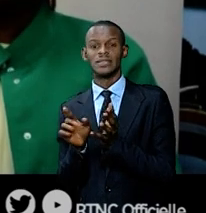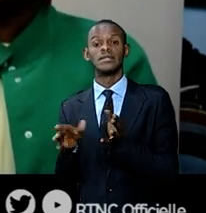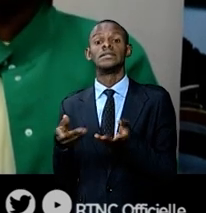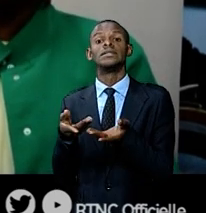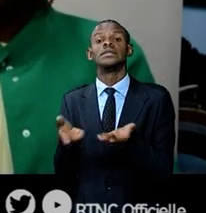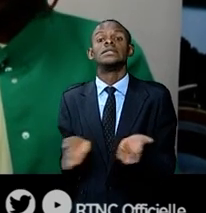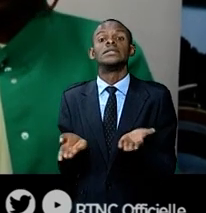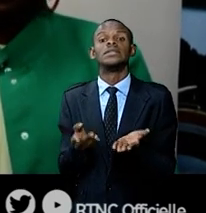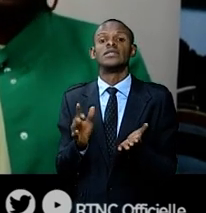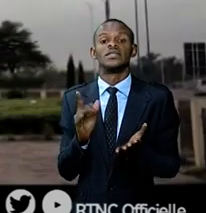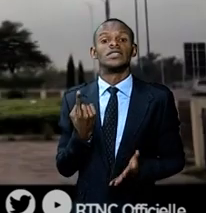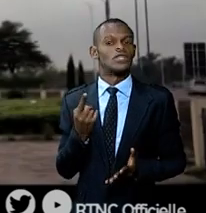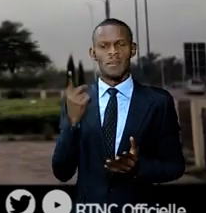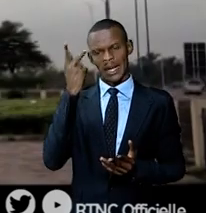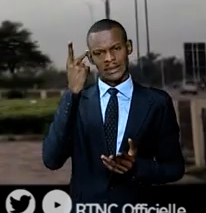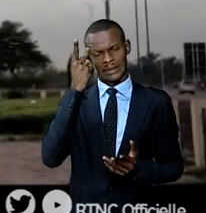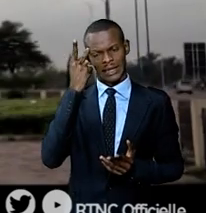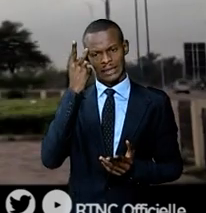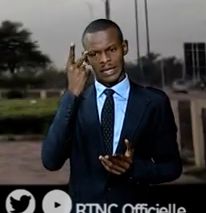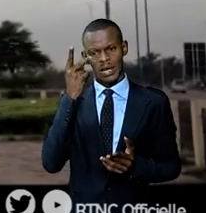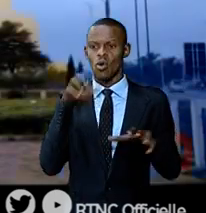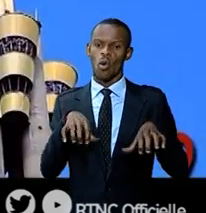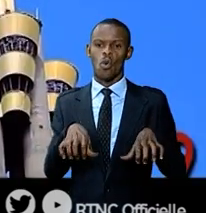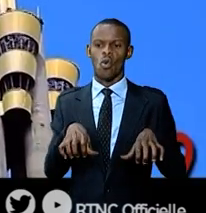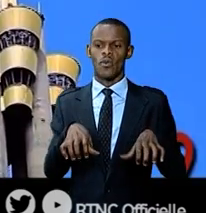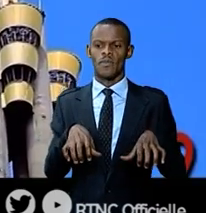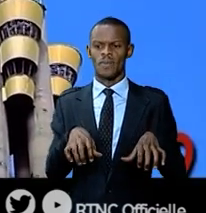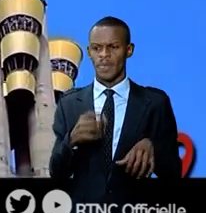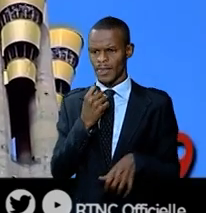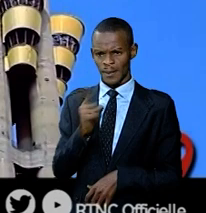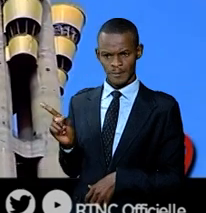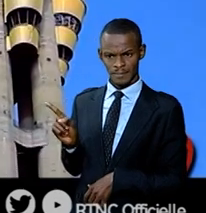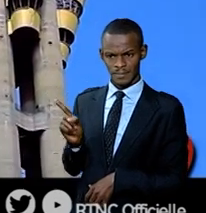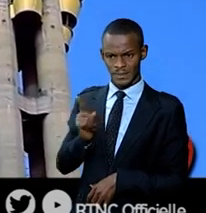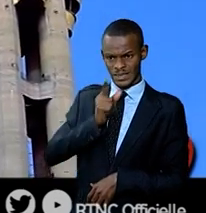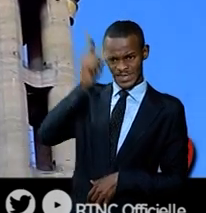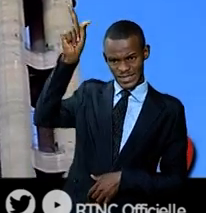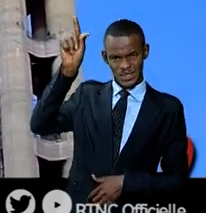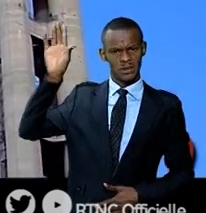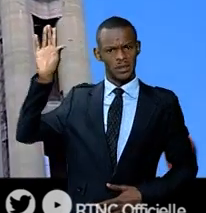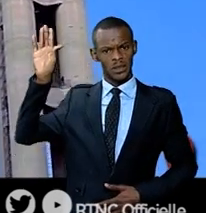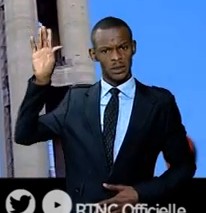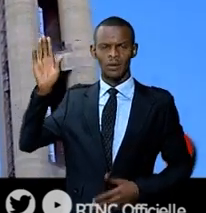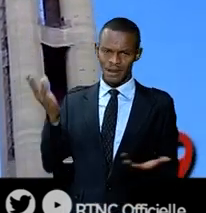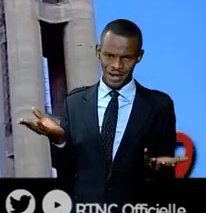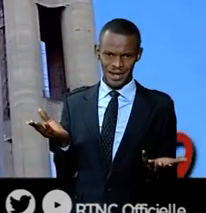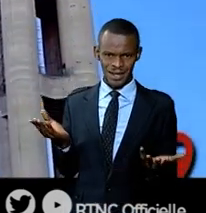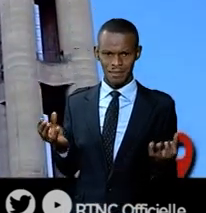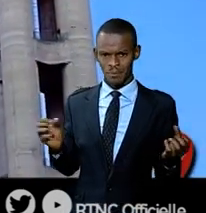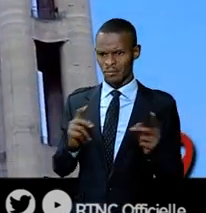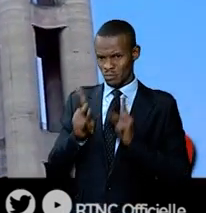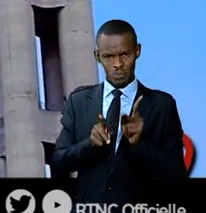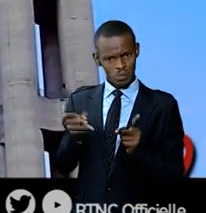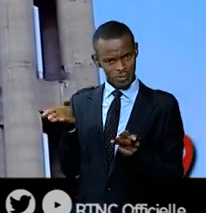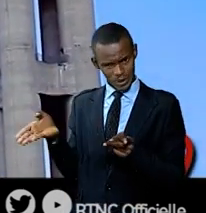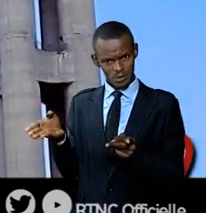toujours découvrir la ville où on atterrit. L'échangeur délimité, symbole de Kinshasa comme les tours Eiffel, les pour Paris, est parmi les